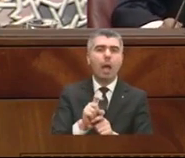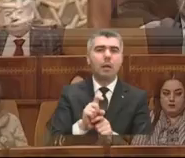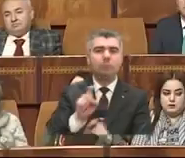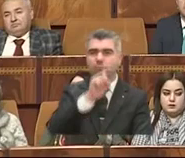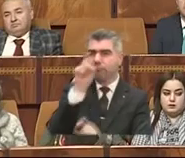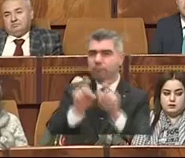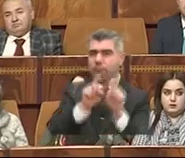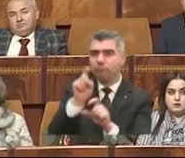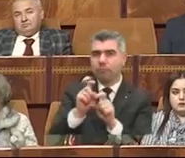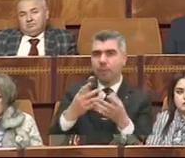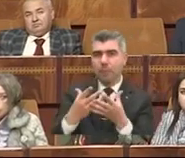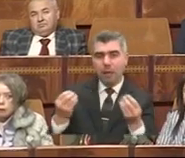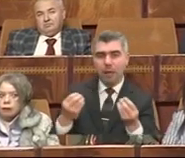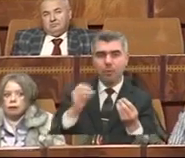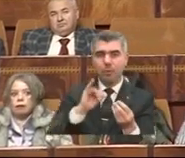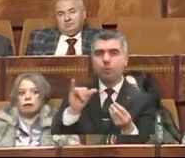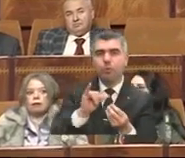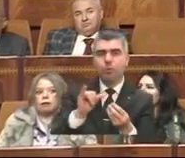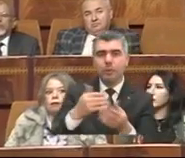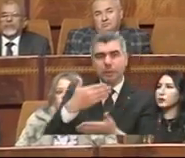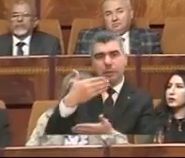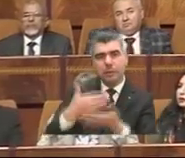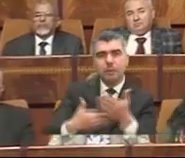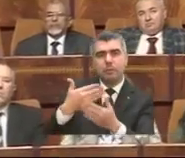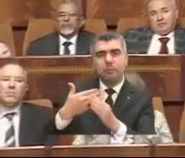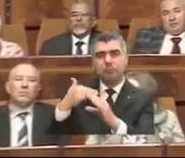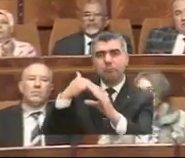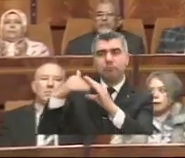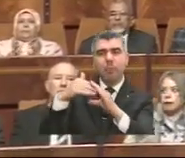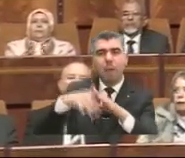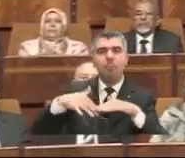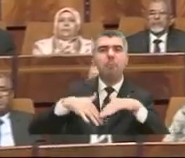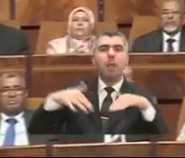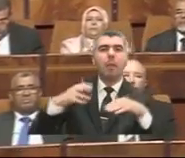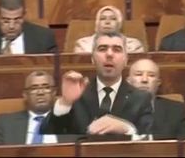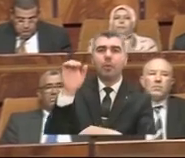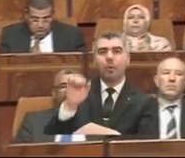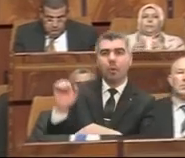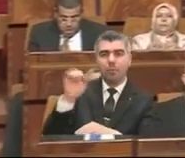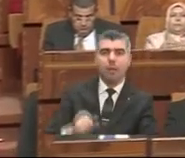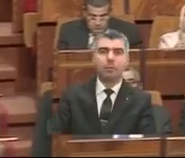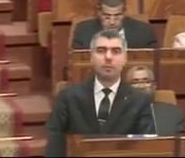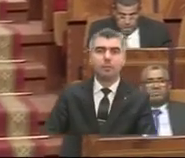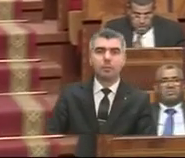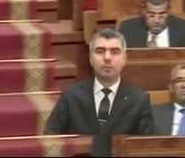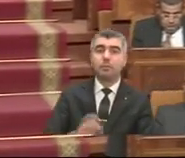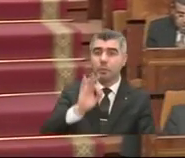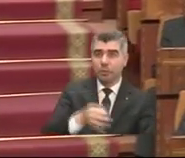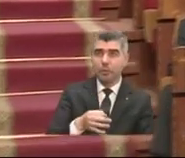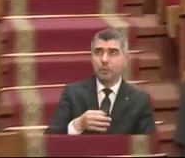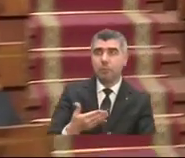ومساءلة على ضوء التوصية الأخيرة للبرلمان الأوروبي، كما أصبح